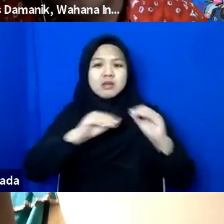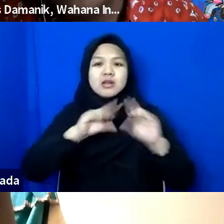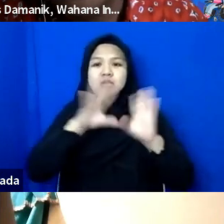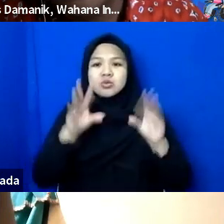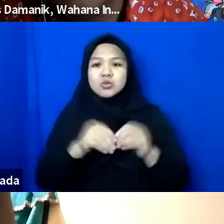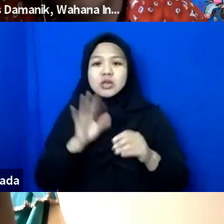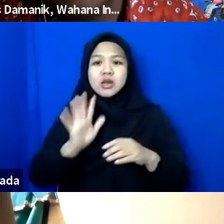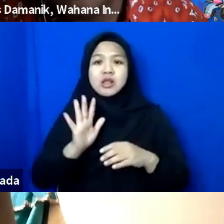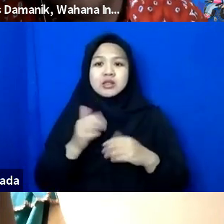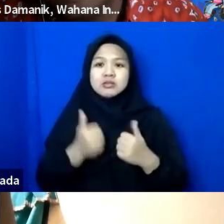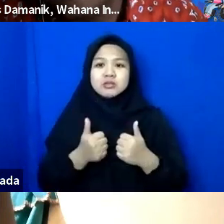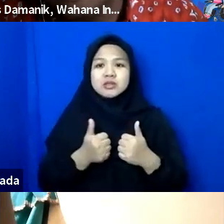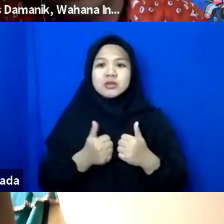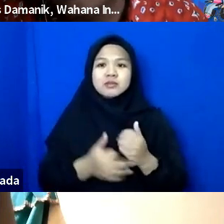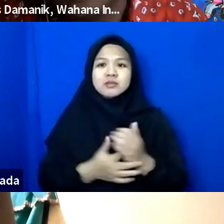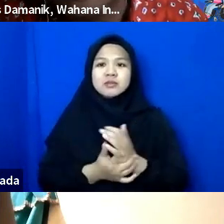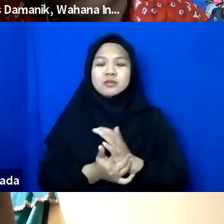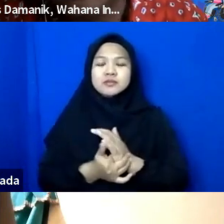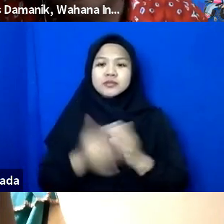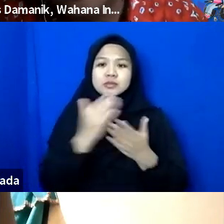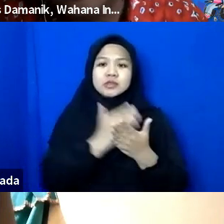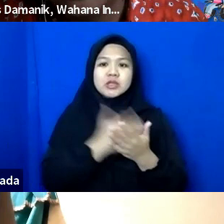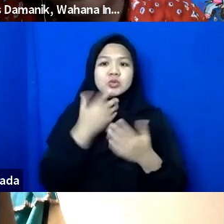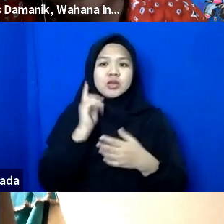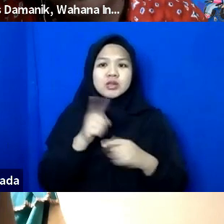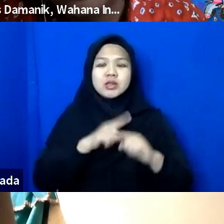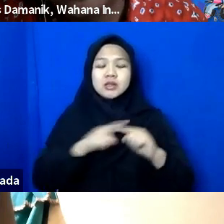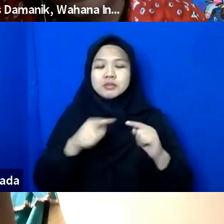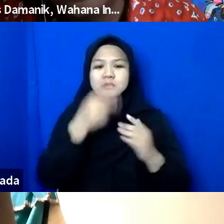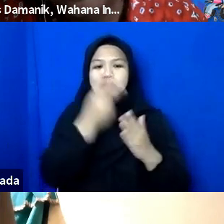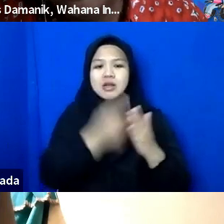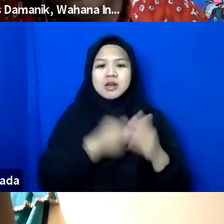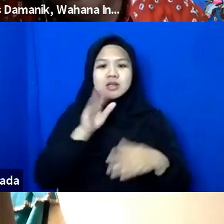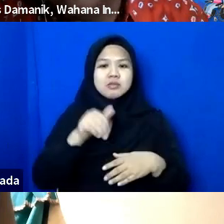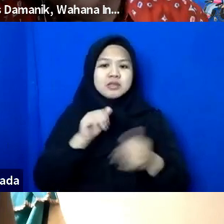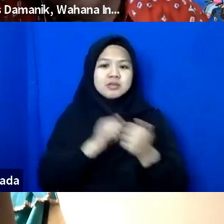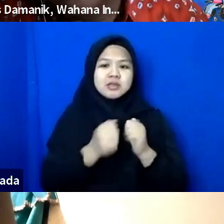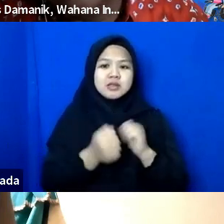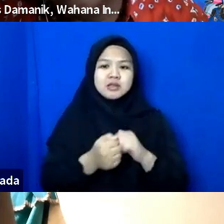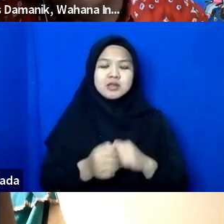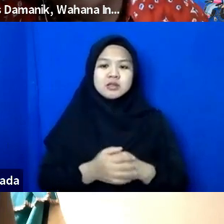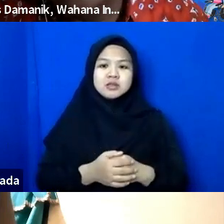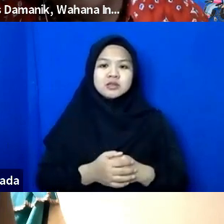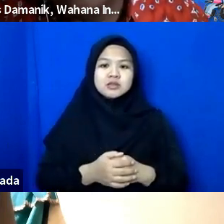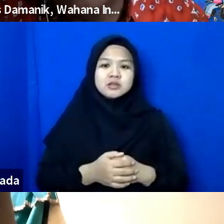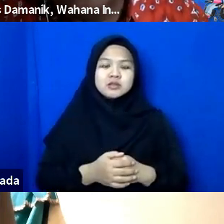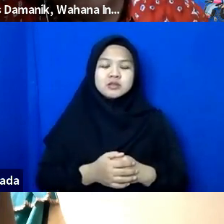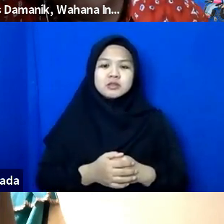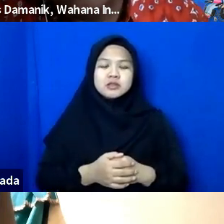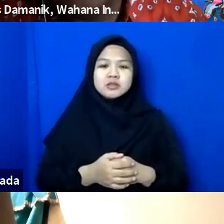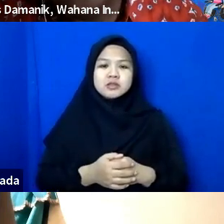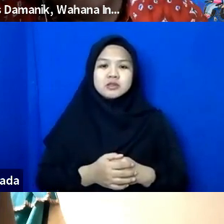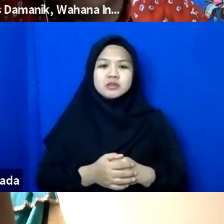sehingga nanti bisa mengucap saya kebijakan itu sudah ada tetapi penganggarannya yang masalah ya Nah intensip